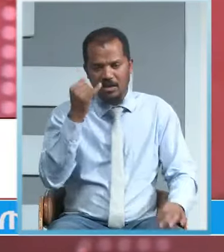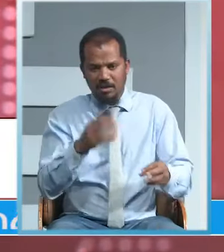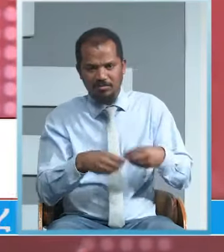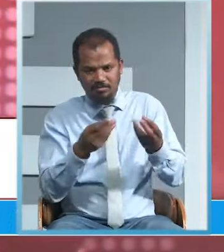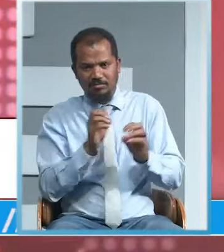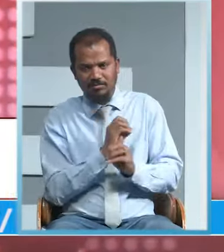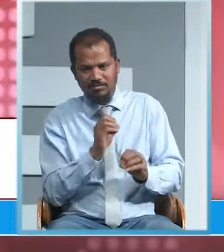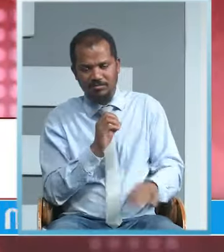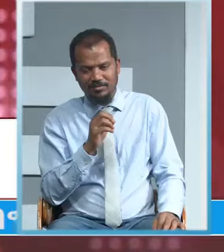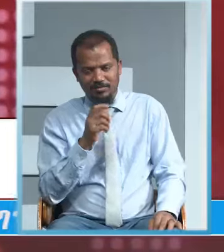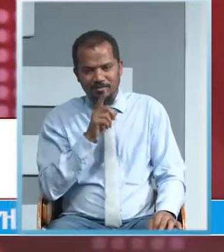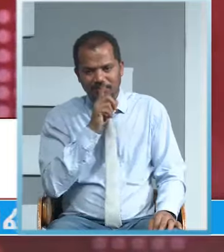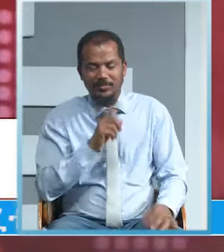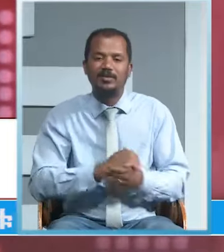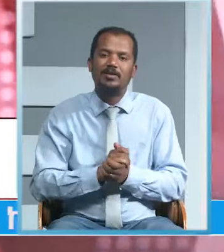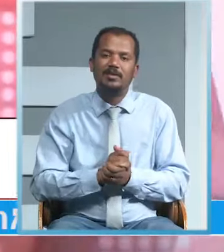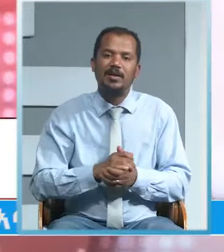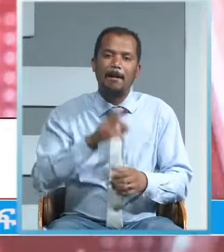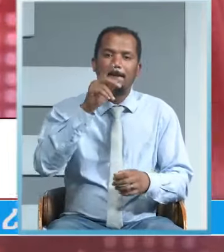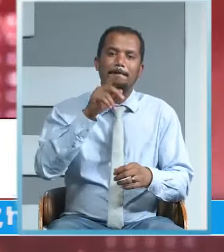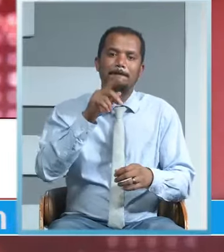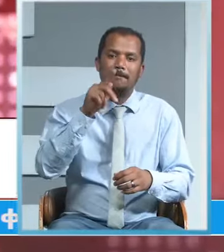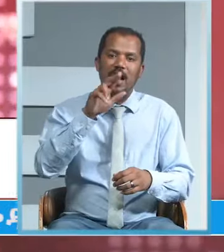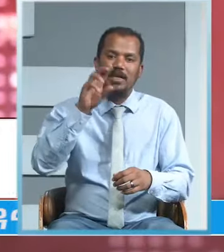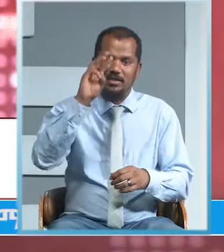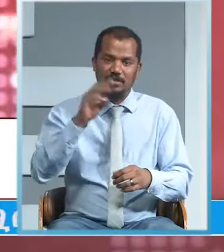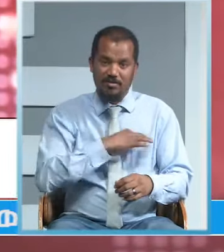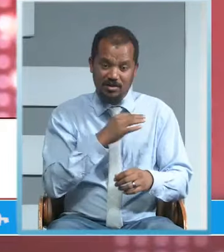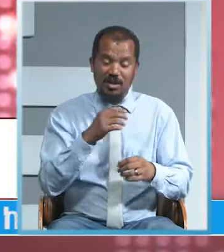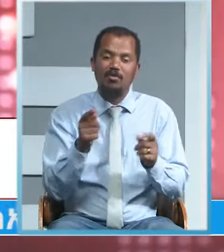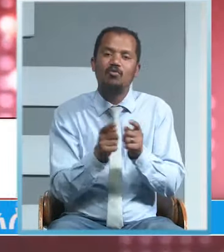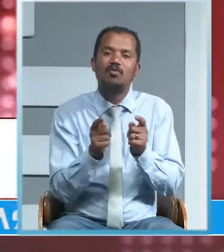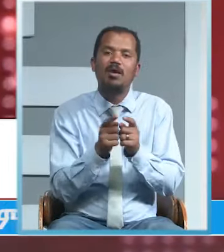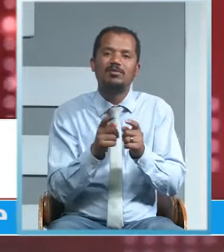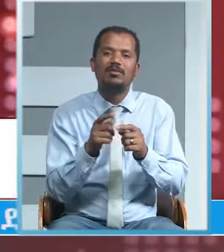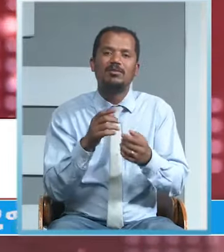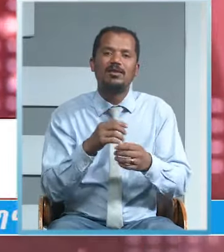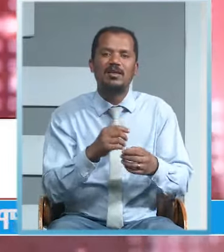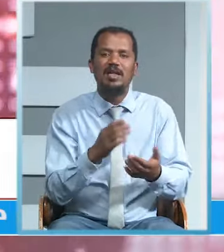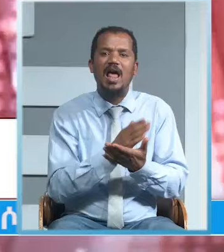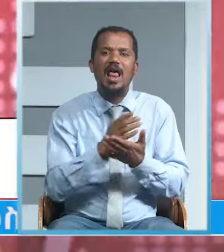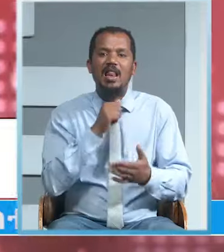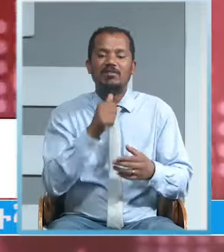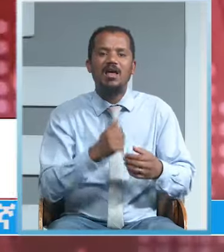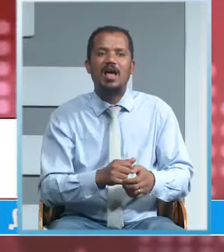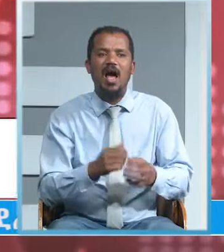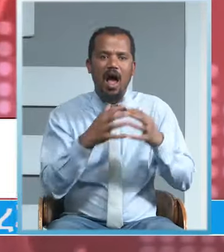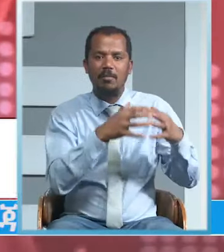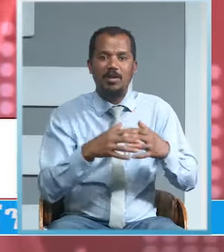አለመስጠታቸው ነው የተገለጸው። በፓሪሱ ጉባኤ መሪዎቻቸውን ያላሳተፉት አሜሪካና